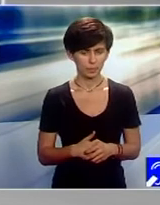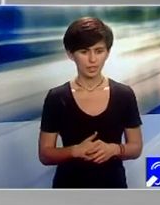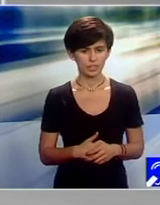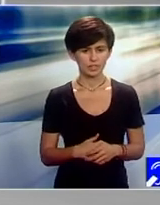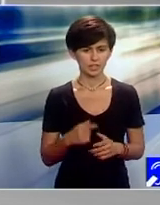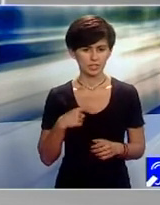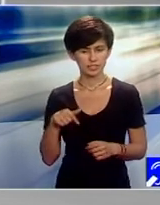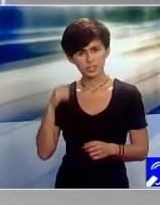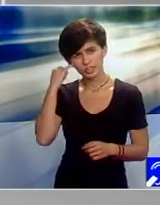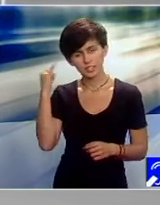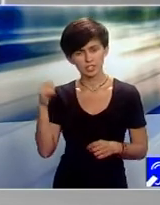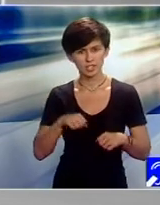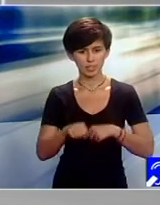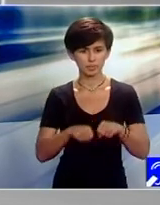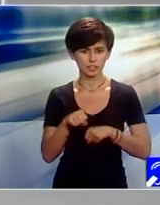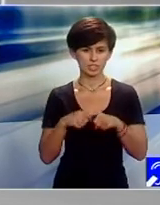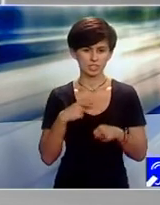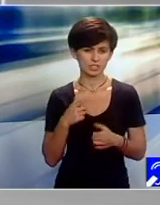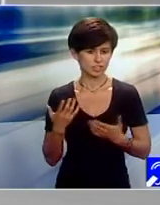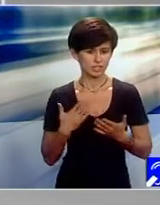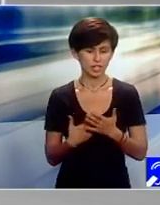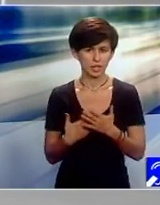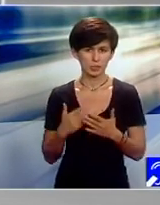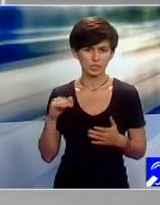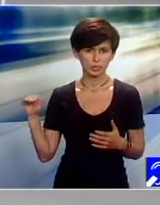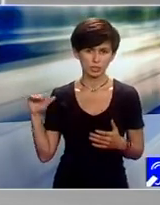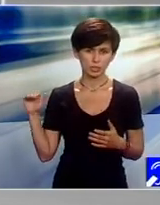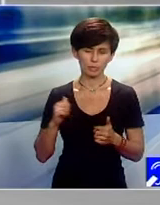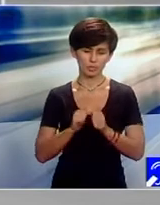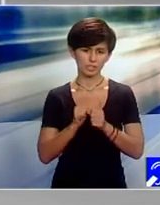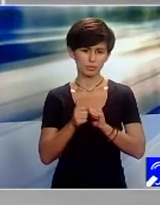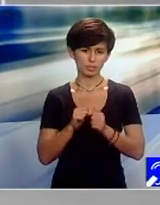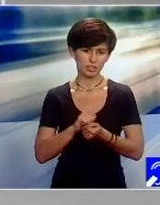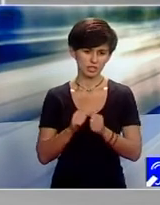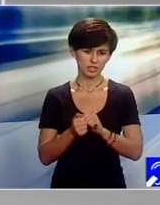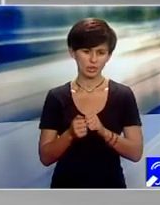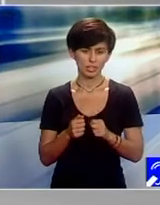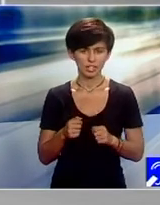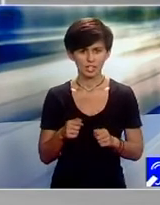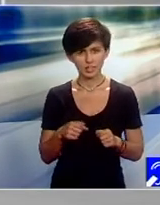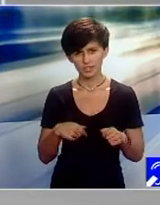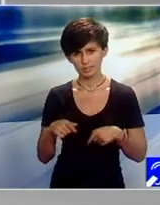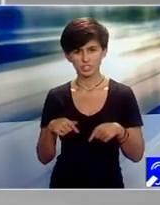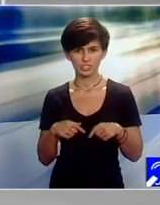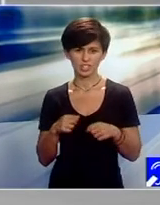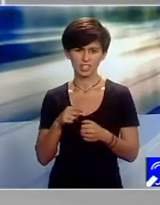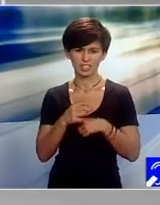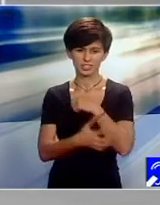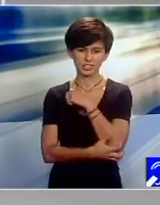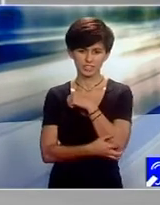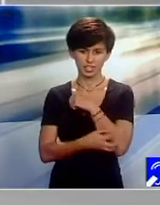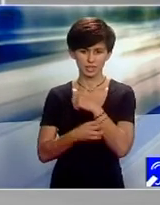mentalitate. Cum că bicicleta ar fi ceva pentru copii, pentru sportivi sau vehiculul săracului, lucrurile s-au schimbat mult. Dacă vedeți,